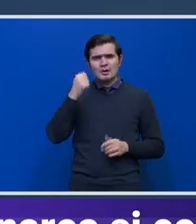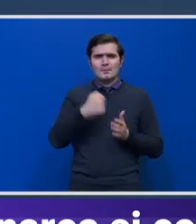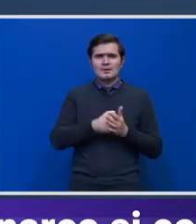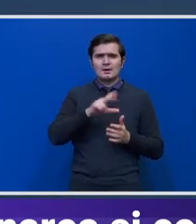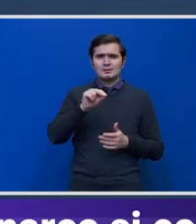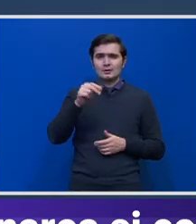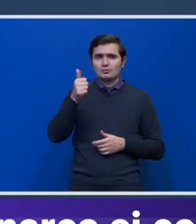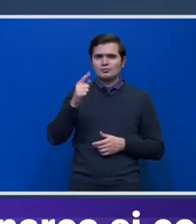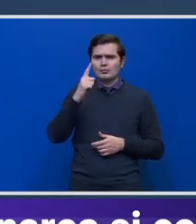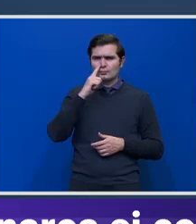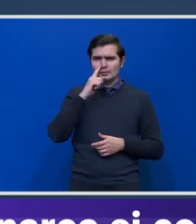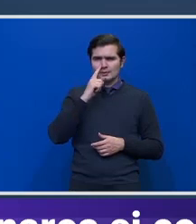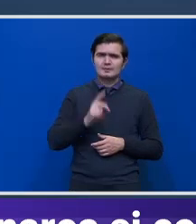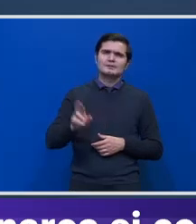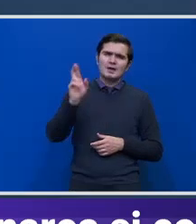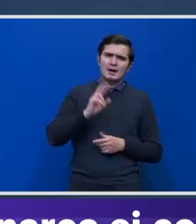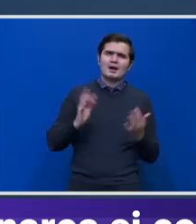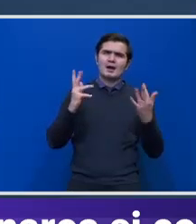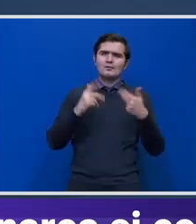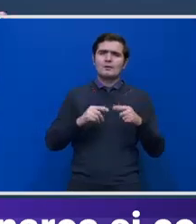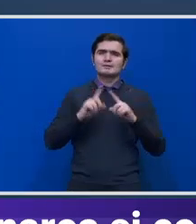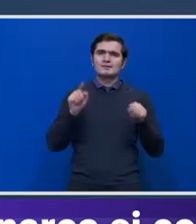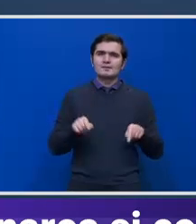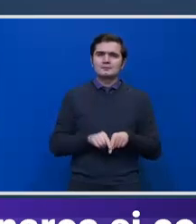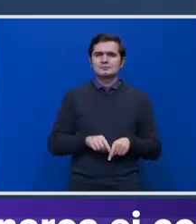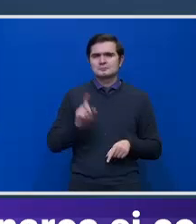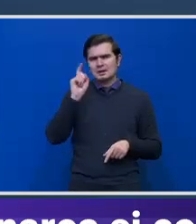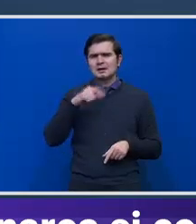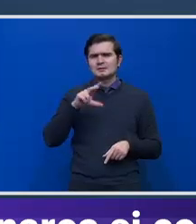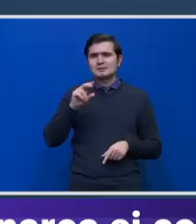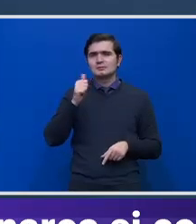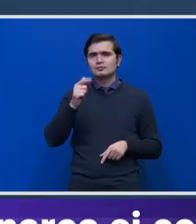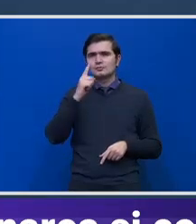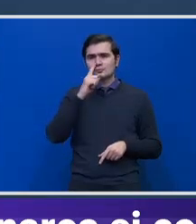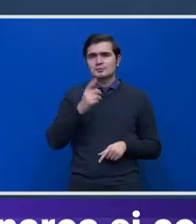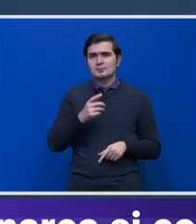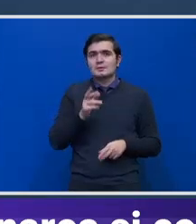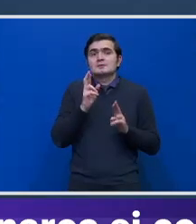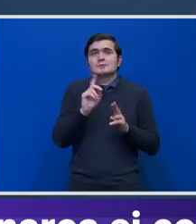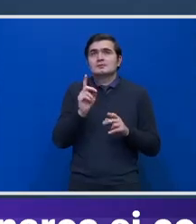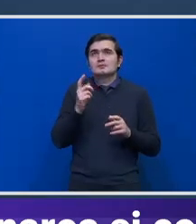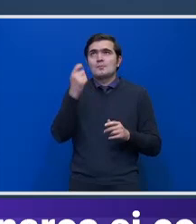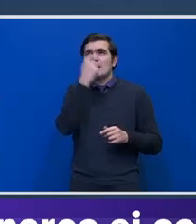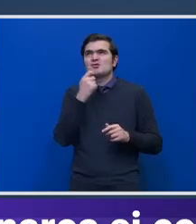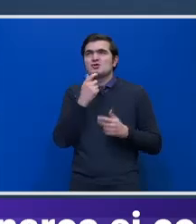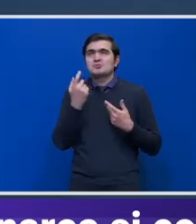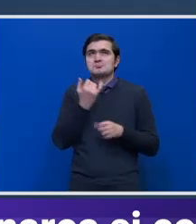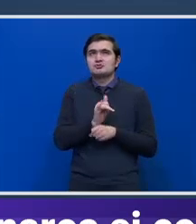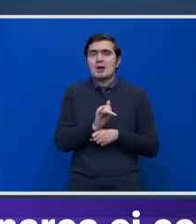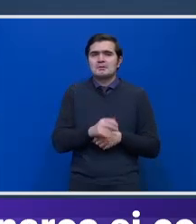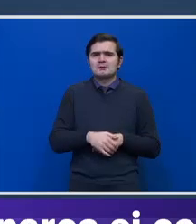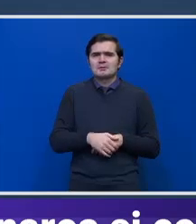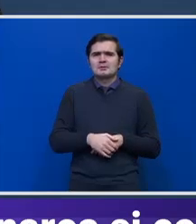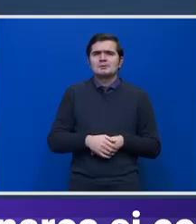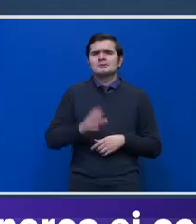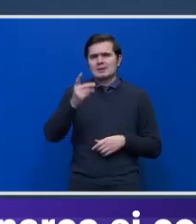31 iunie se refac facturi, se recalculează facturi, cred că este 31 iunie. Sper să nu mă înșel. Deci,